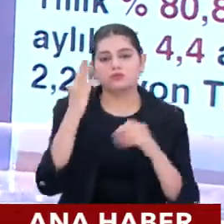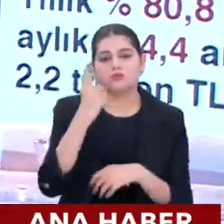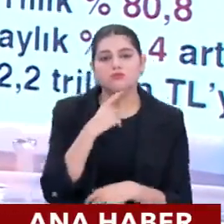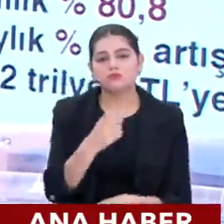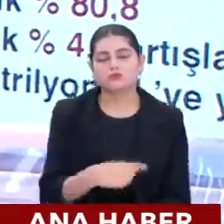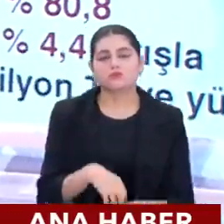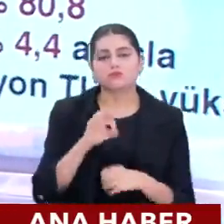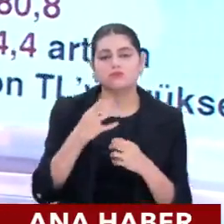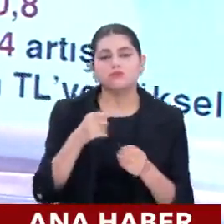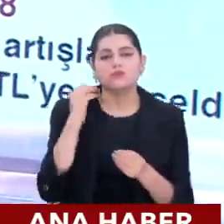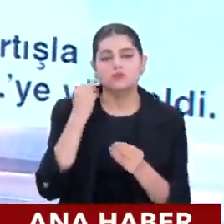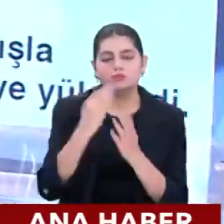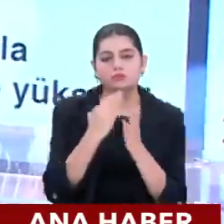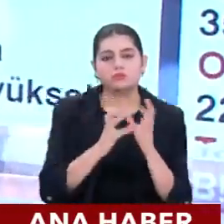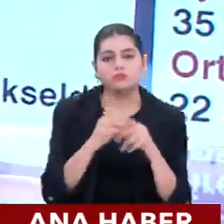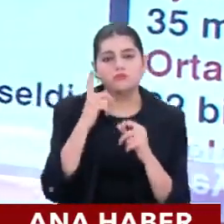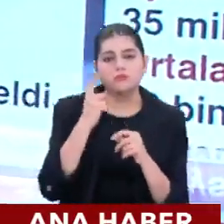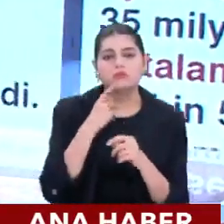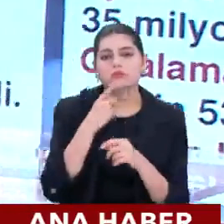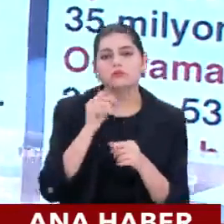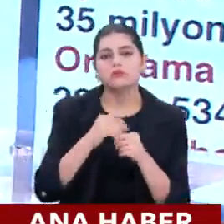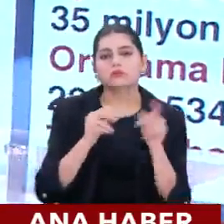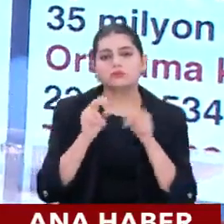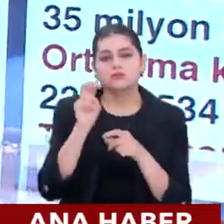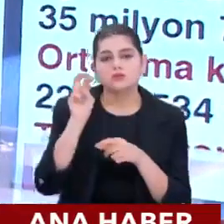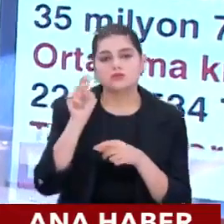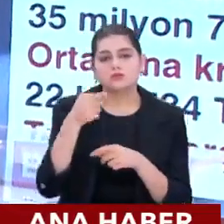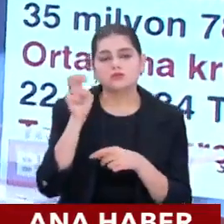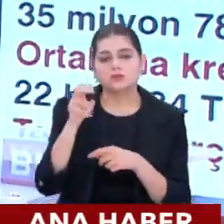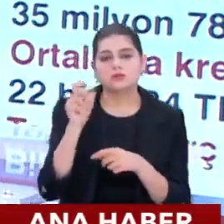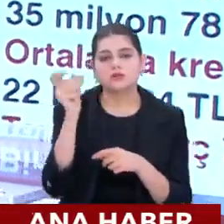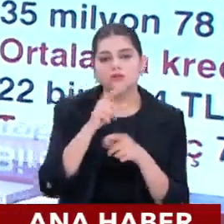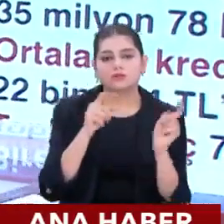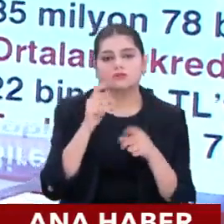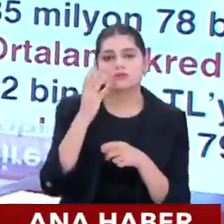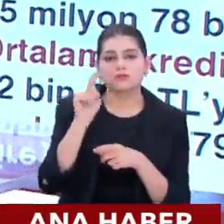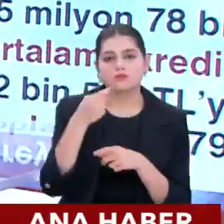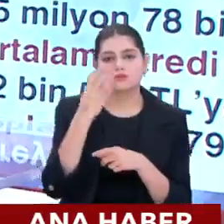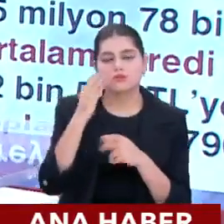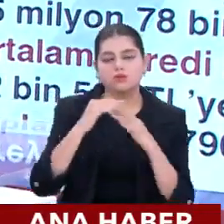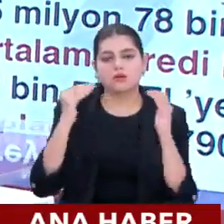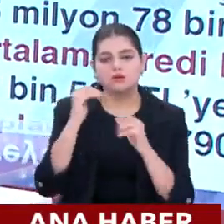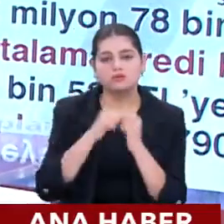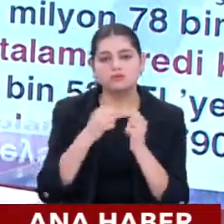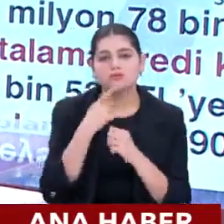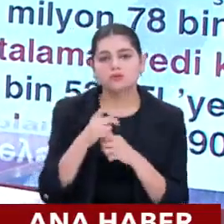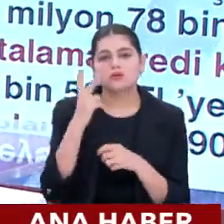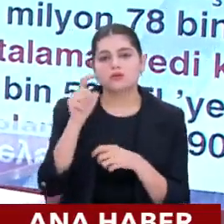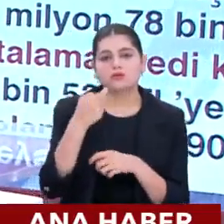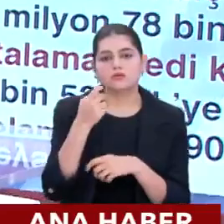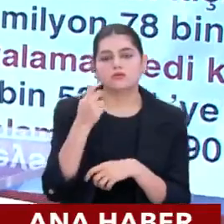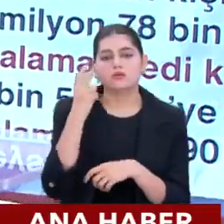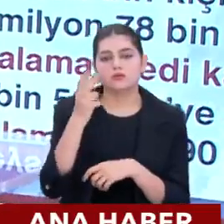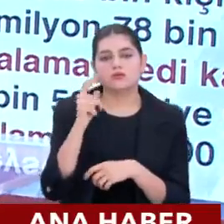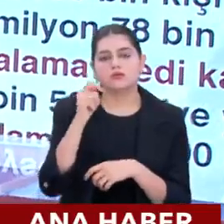durumda borç tutarlarına bir bakalım yıllık %80,8 aylık %4.4 artışla iki nokta